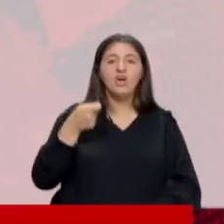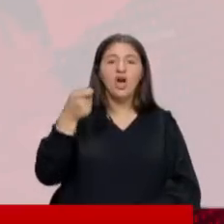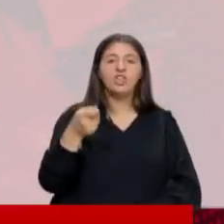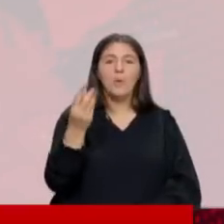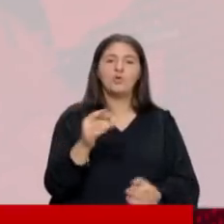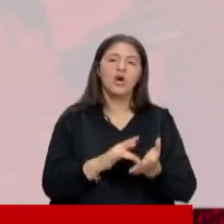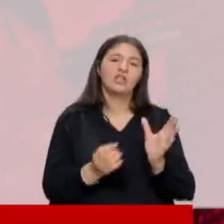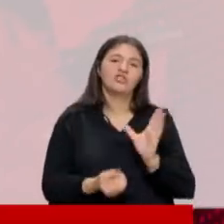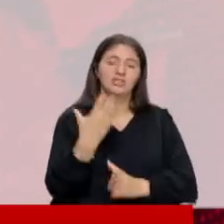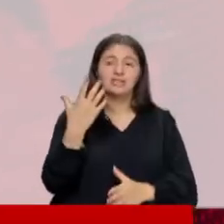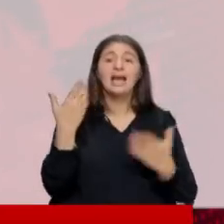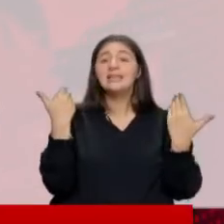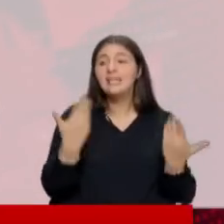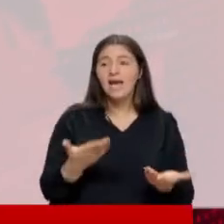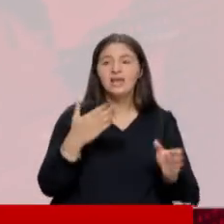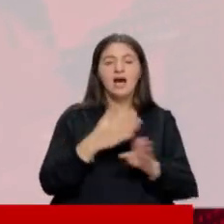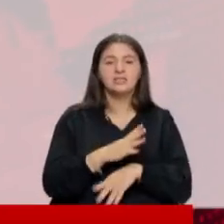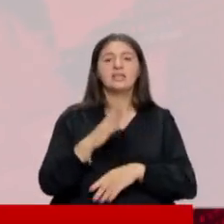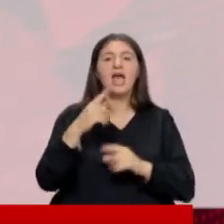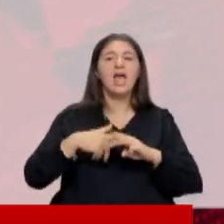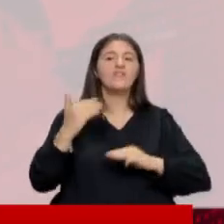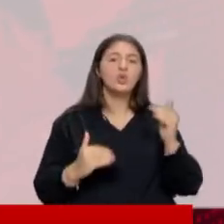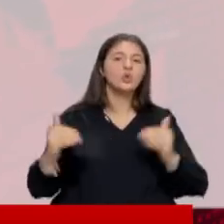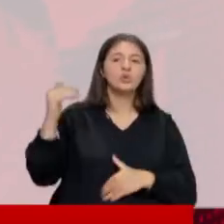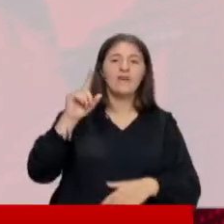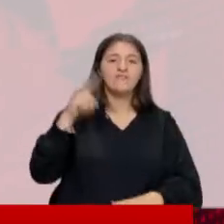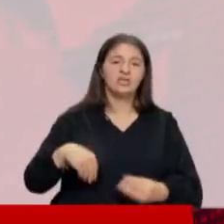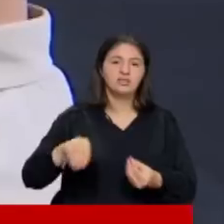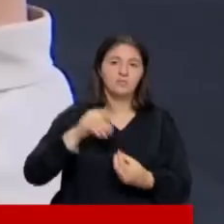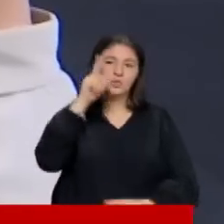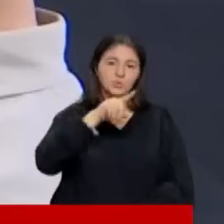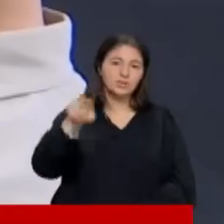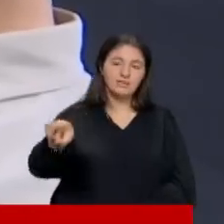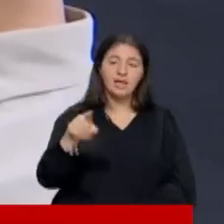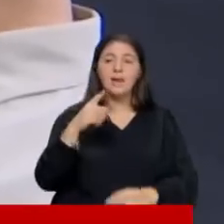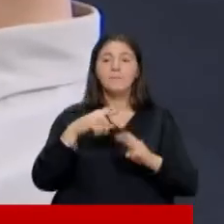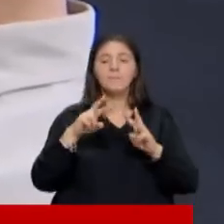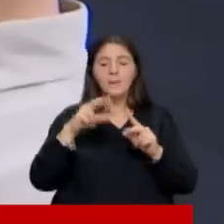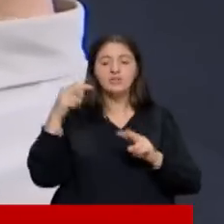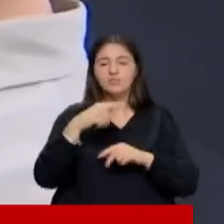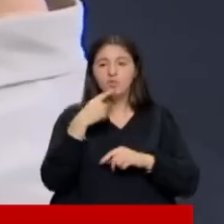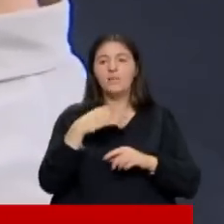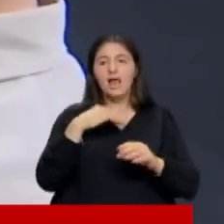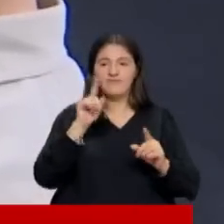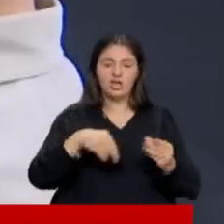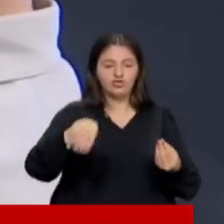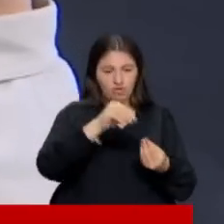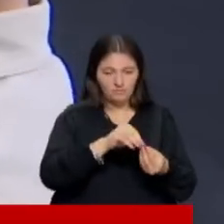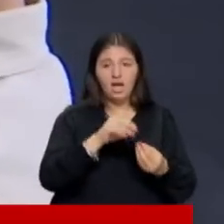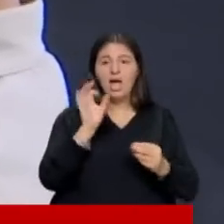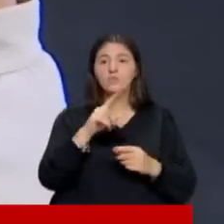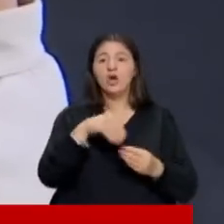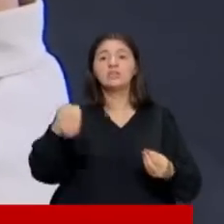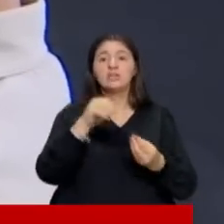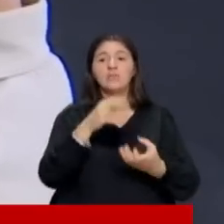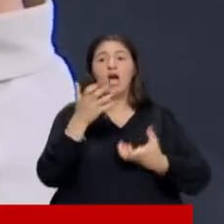olduğu ortaya çıktı Yani aslında enflasyonu yükselten verdiği zamları Şimşek diyor ki Ben hem vergiye zam yapacağım hem de